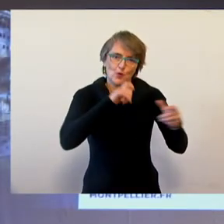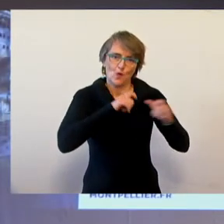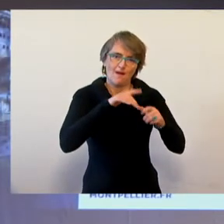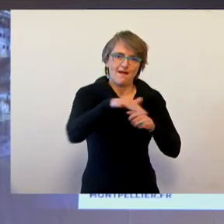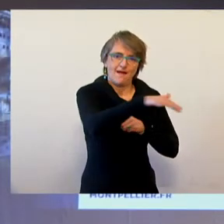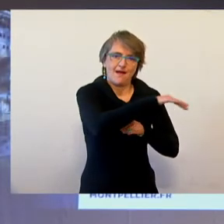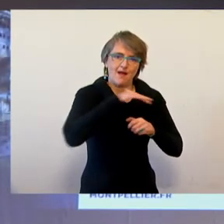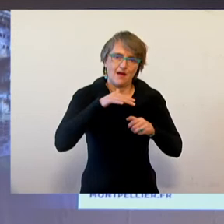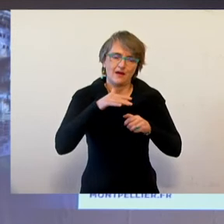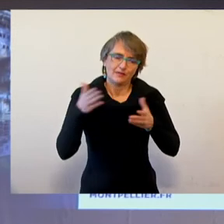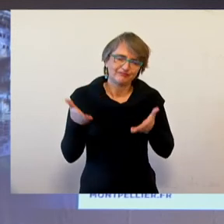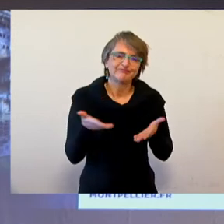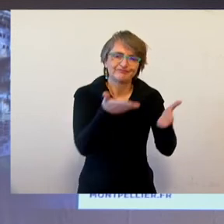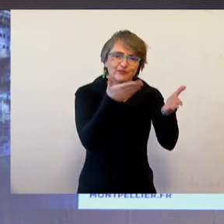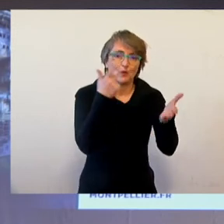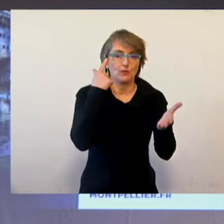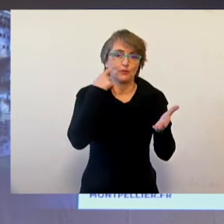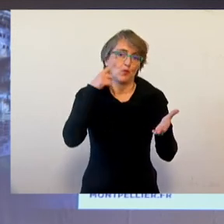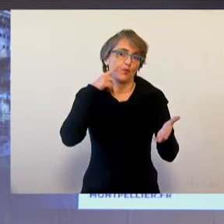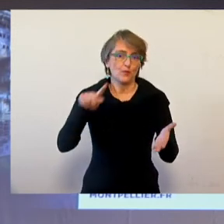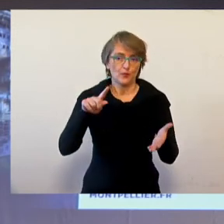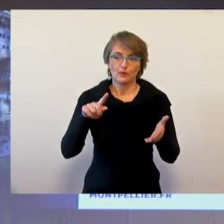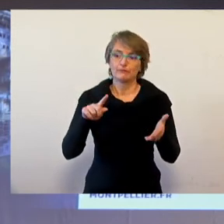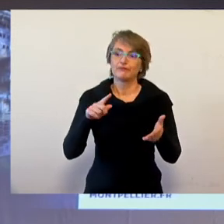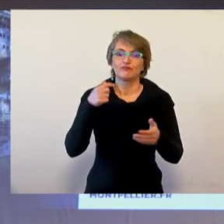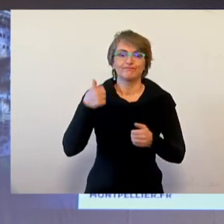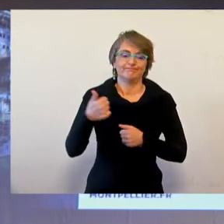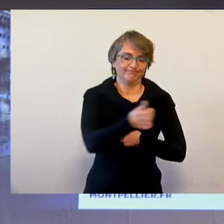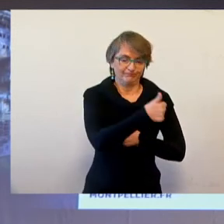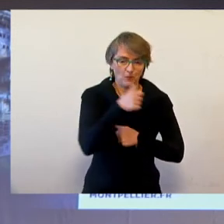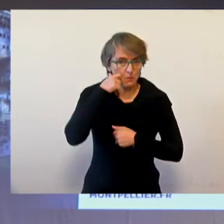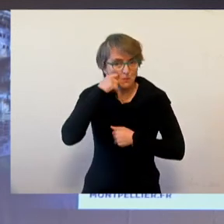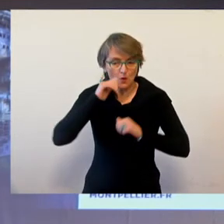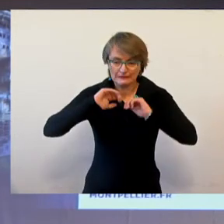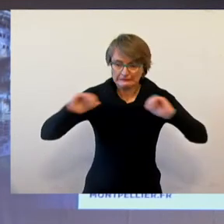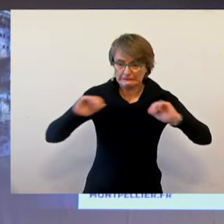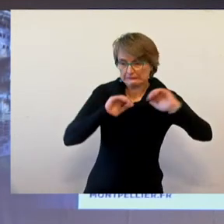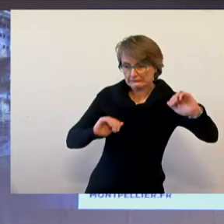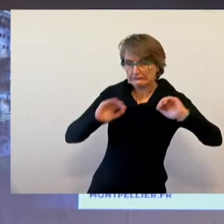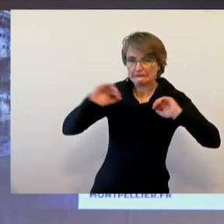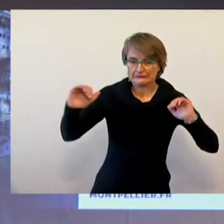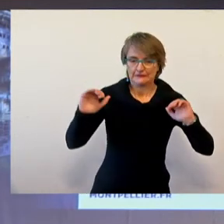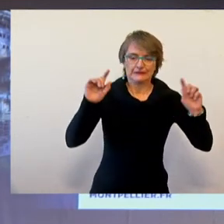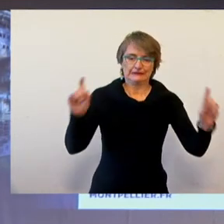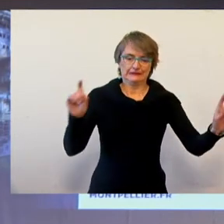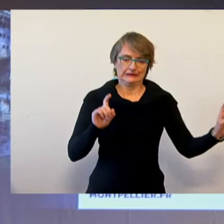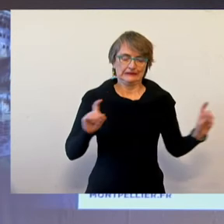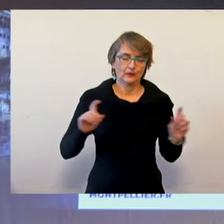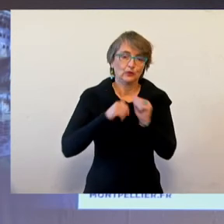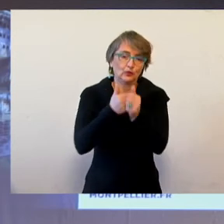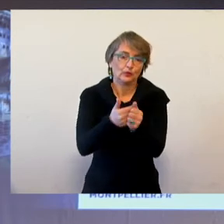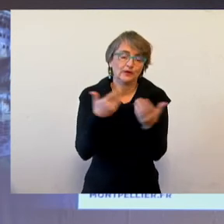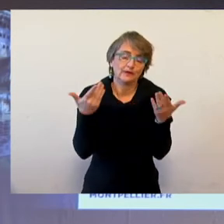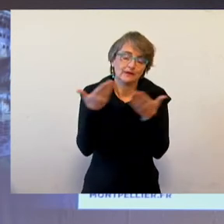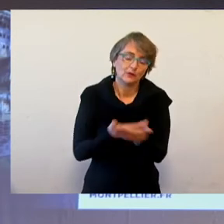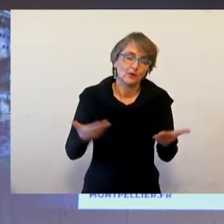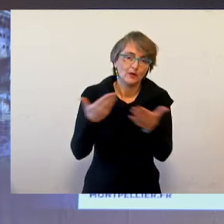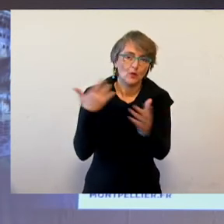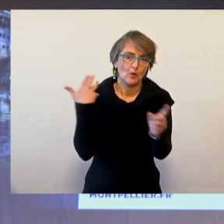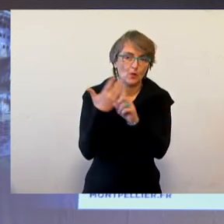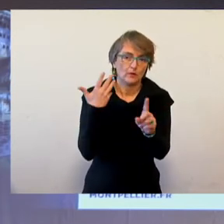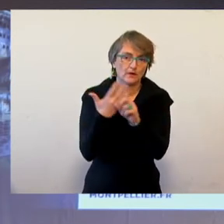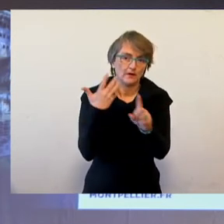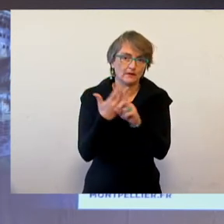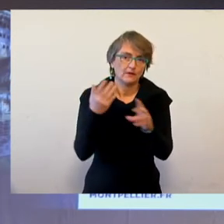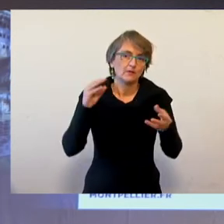distanciation compte tenu du contexte épidémique avec ce qu'on appelle la cinquième vague, qui est pour